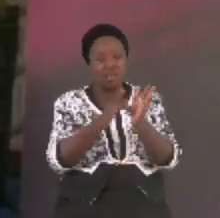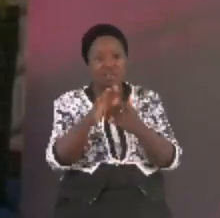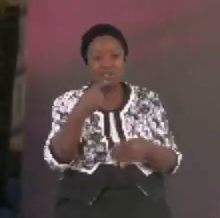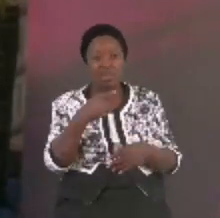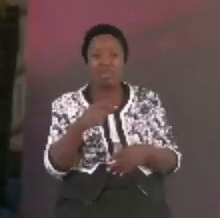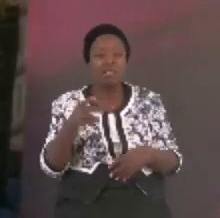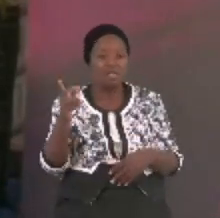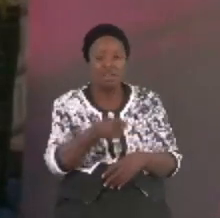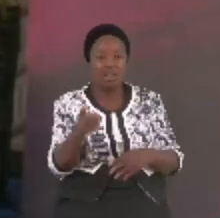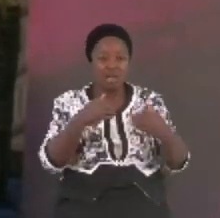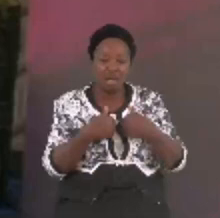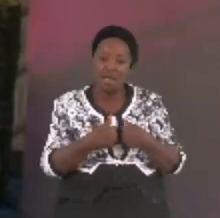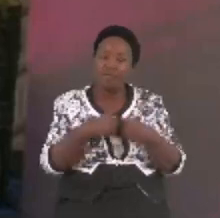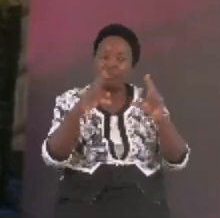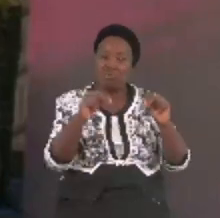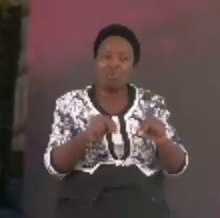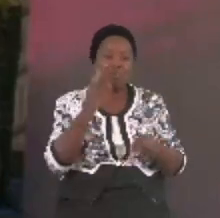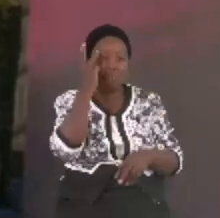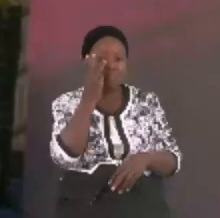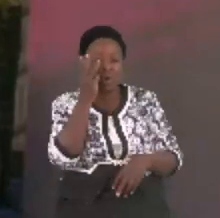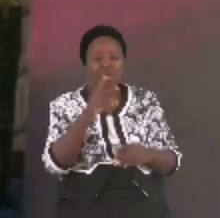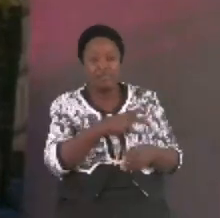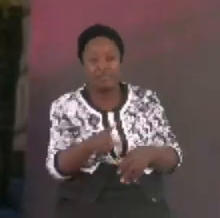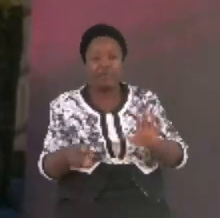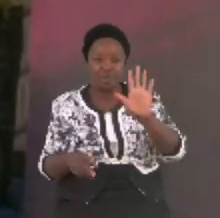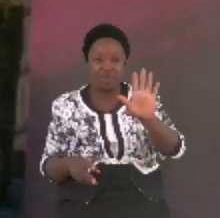Verset 5. Sa mère dit au serviteur,